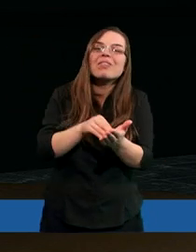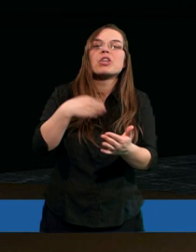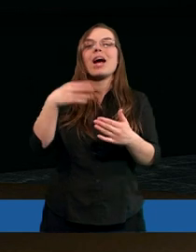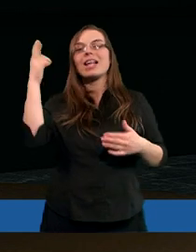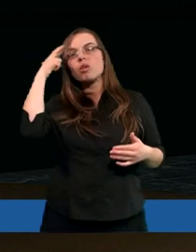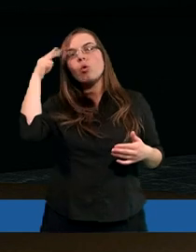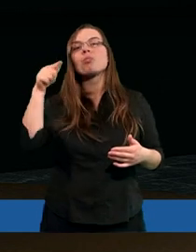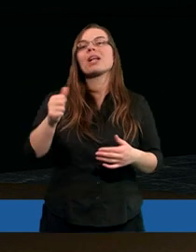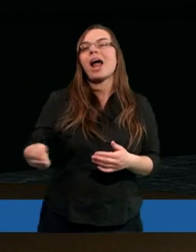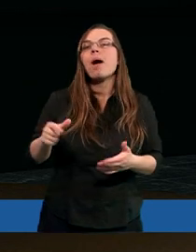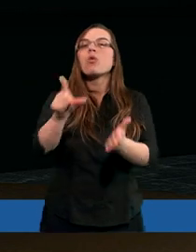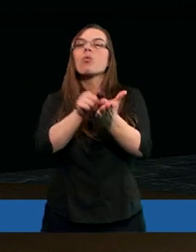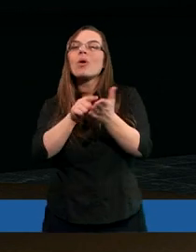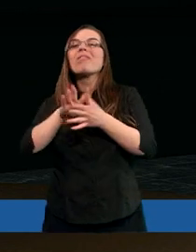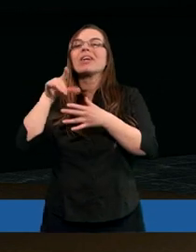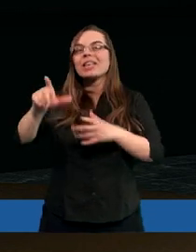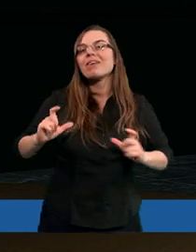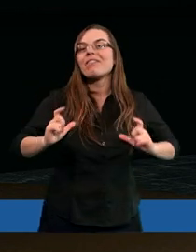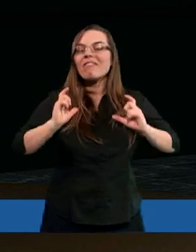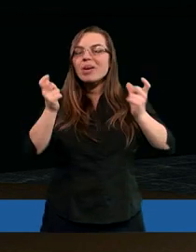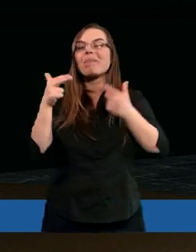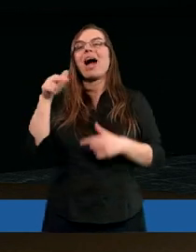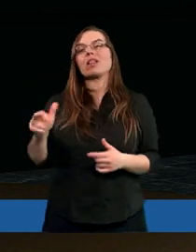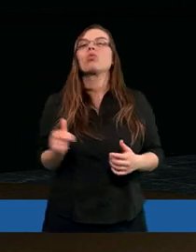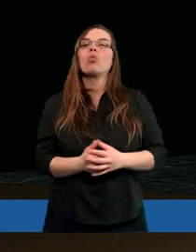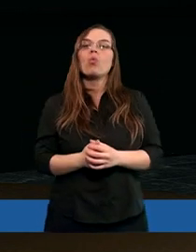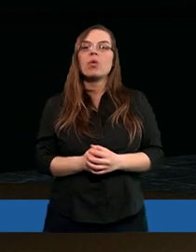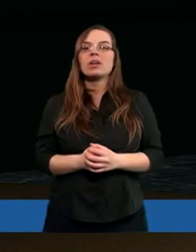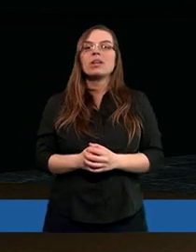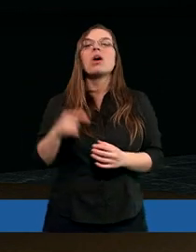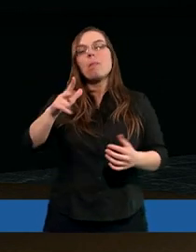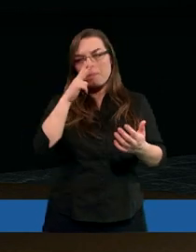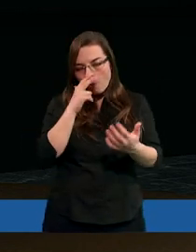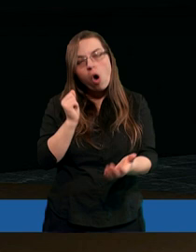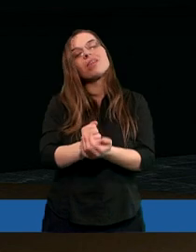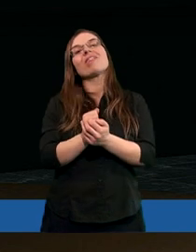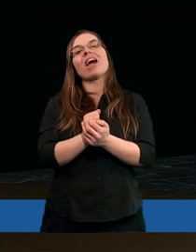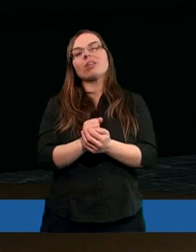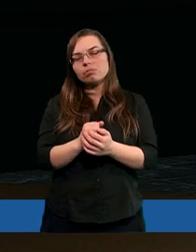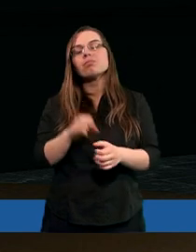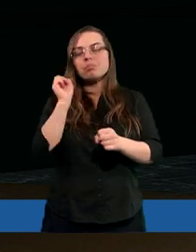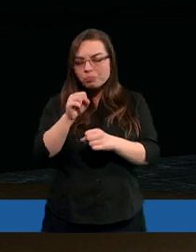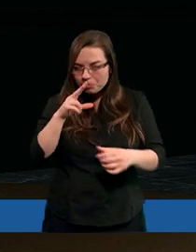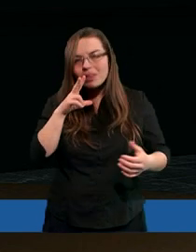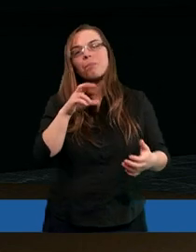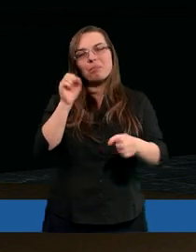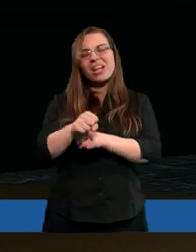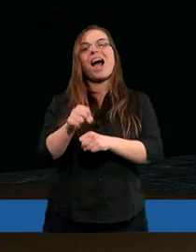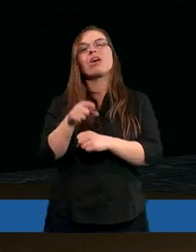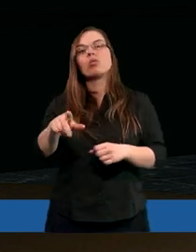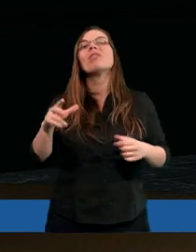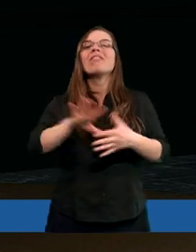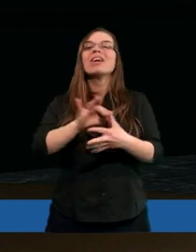Apostoł Piotr tylko w tym wypadku to potwierdził jakoś oficjalnie w